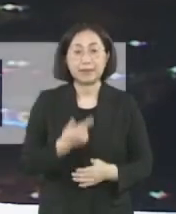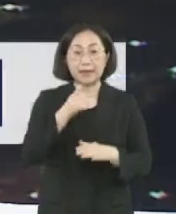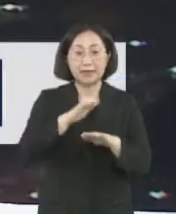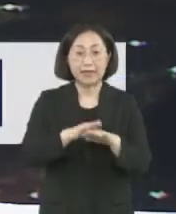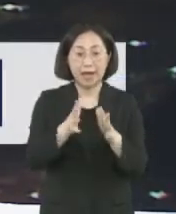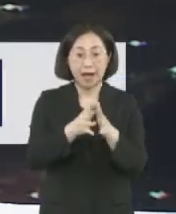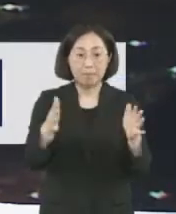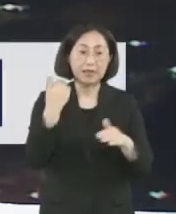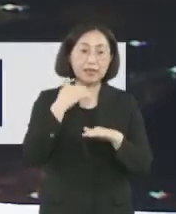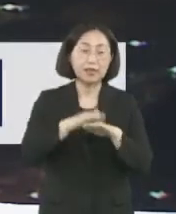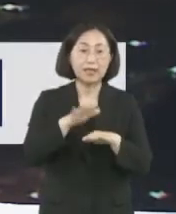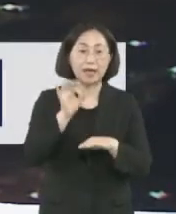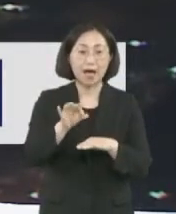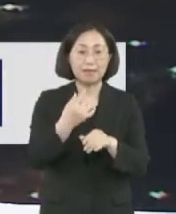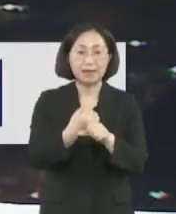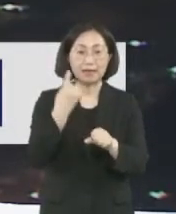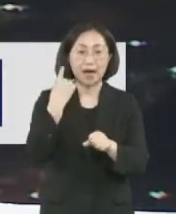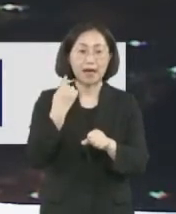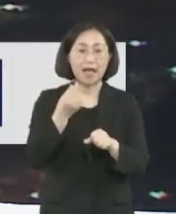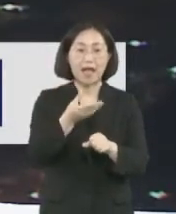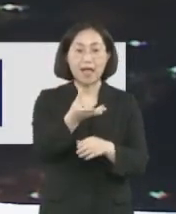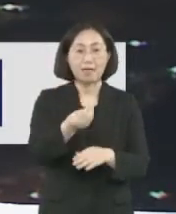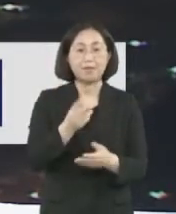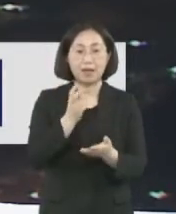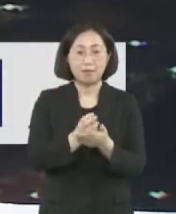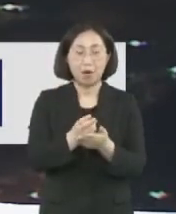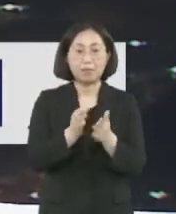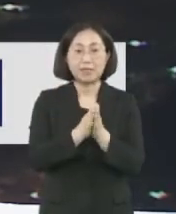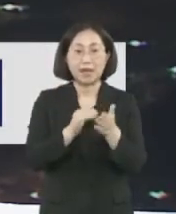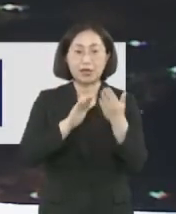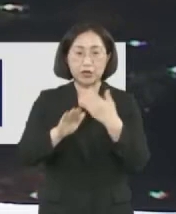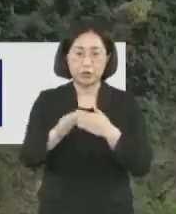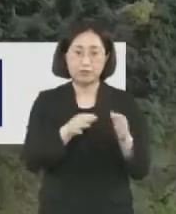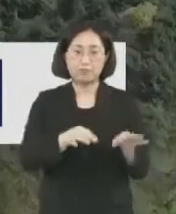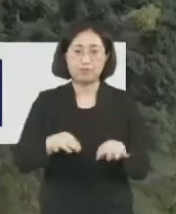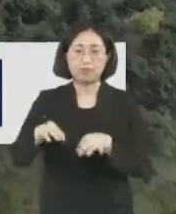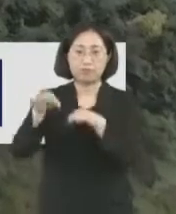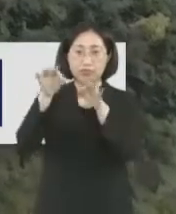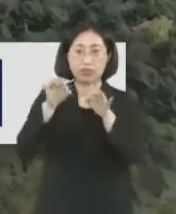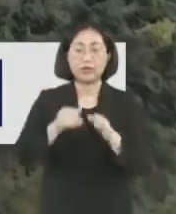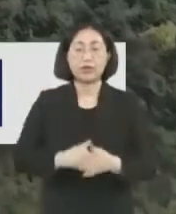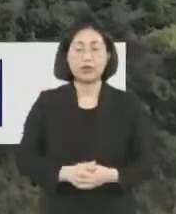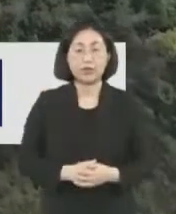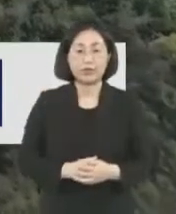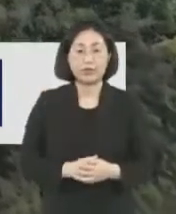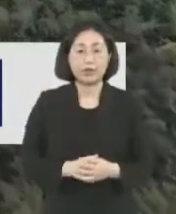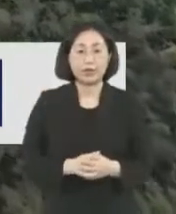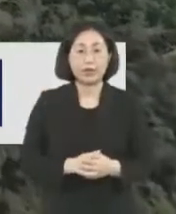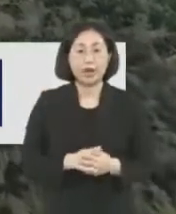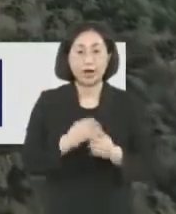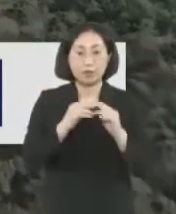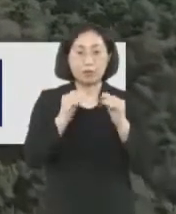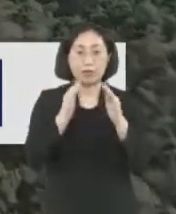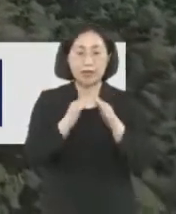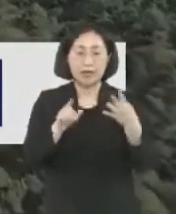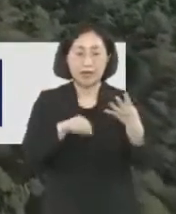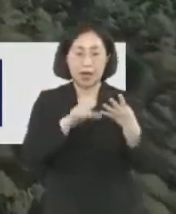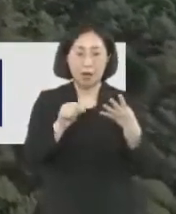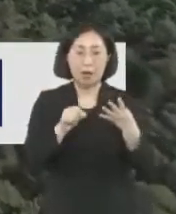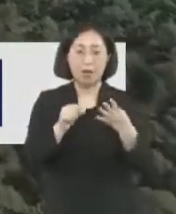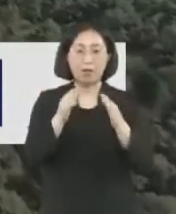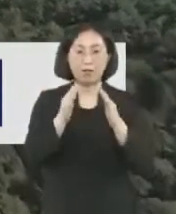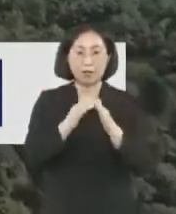대전에 아파트 전세값이 지난 해 임대차 법 시행 이후 가파른 상승세를 보이고 있습니다 kb 부동산 의 4월